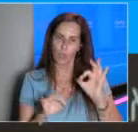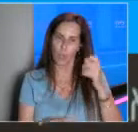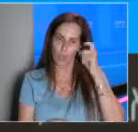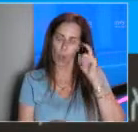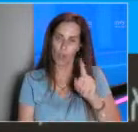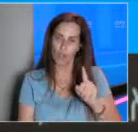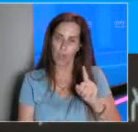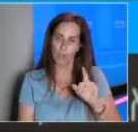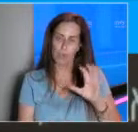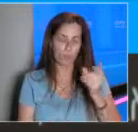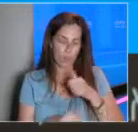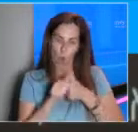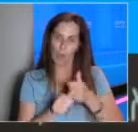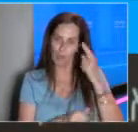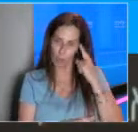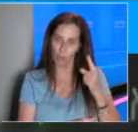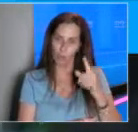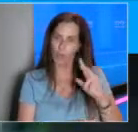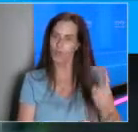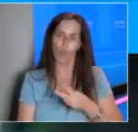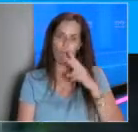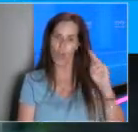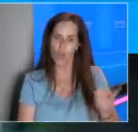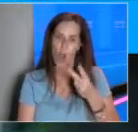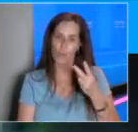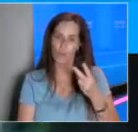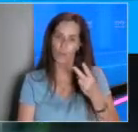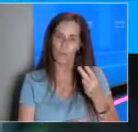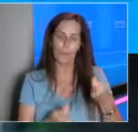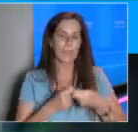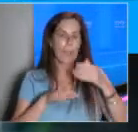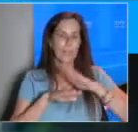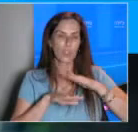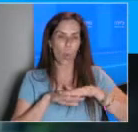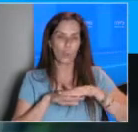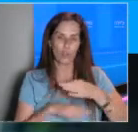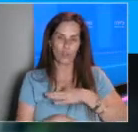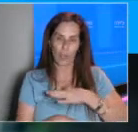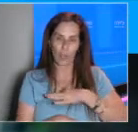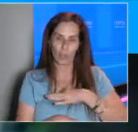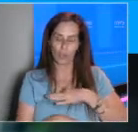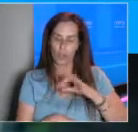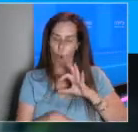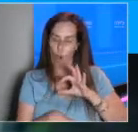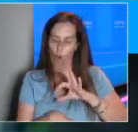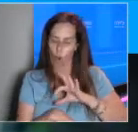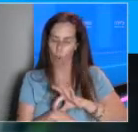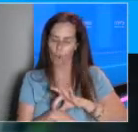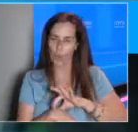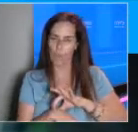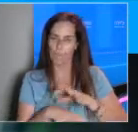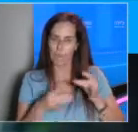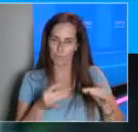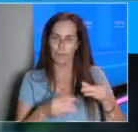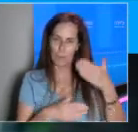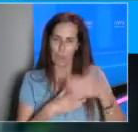חושב שעידן, מי שעוקב יודע ששוב ושוב, הקו המקצועי שלנו, של האפידמיולוגים, של רופאי בריאות הציבור, הוא